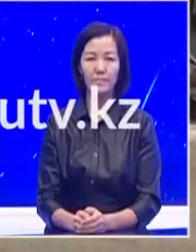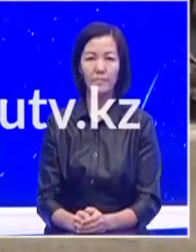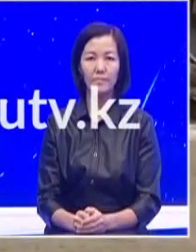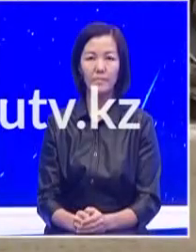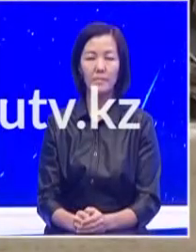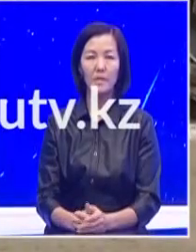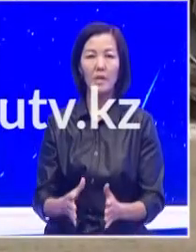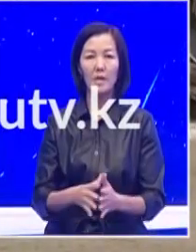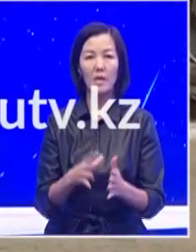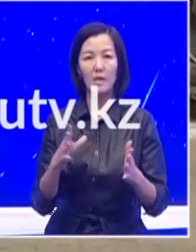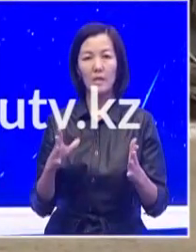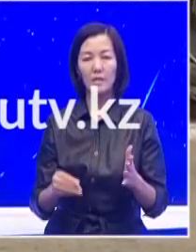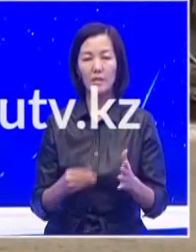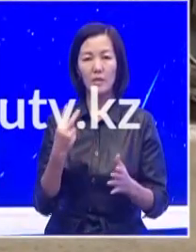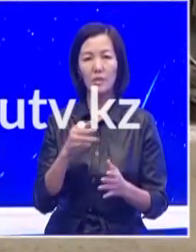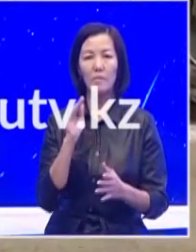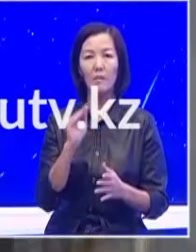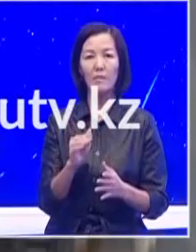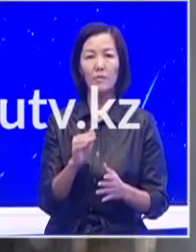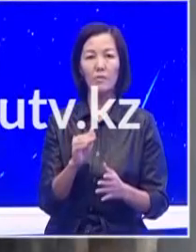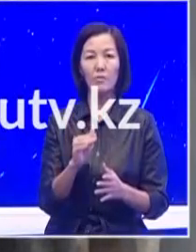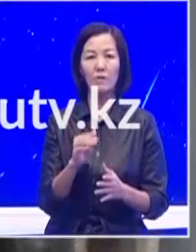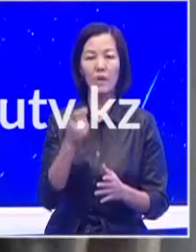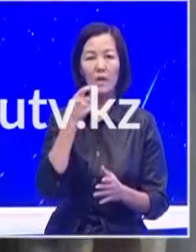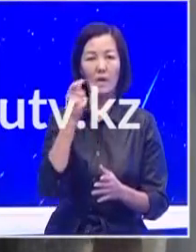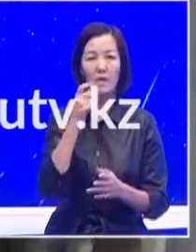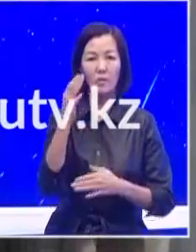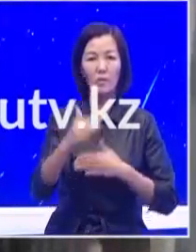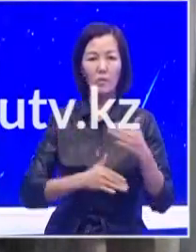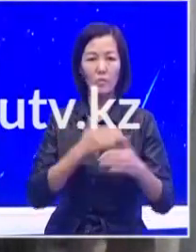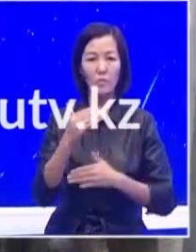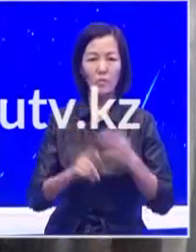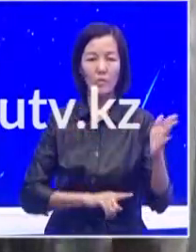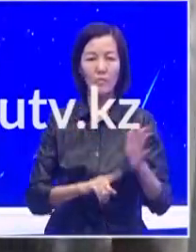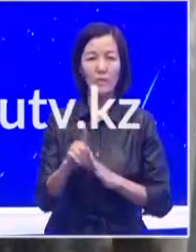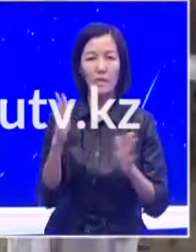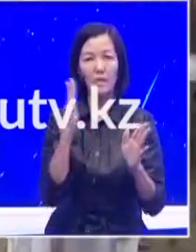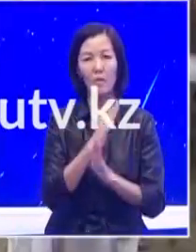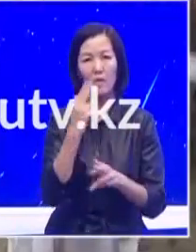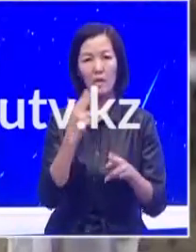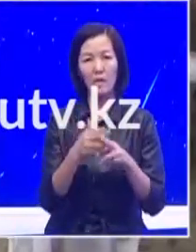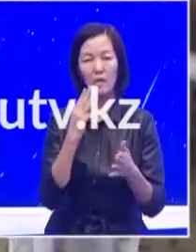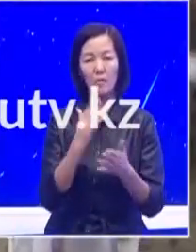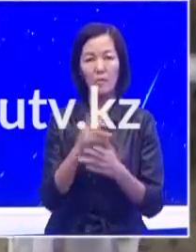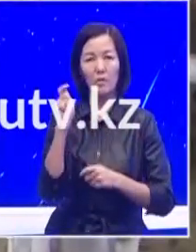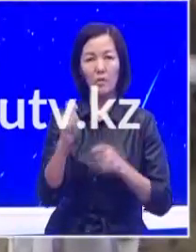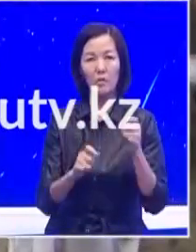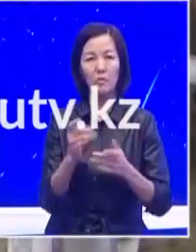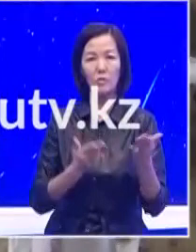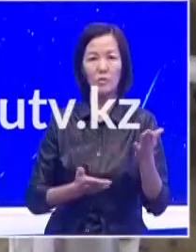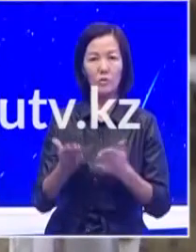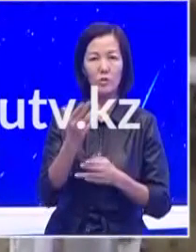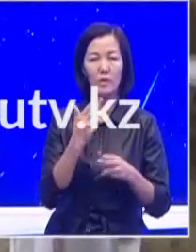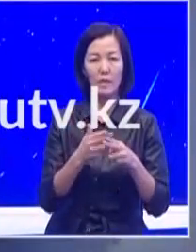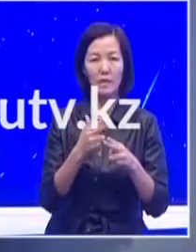Қызылша көлемі 20 мың тоннаға жеткенде зауыт дақыл өңдеуді бастайды. Әзірге ауа райы қолайсыздық танытып тұр. Жауын шашын жиын терінге